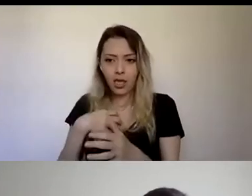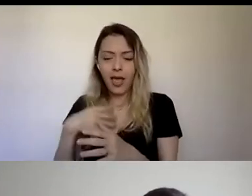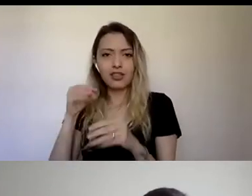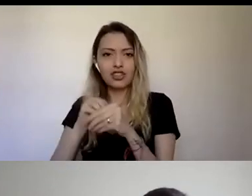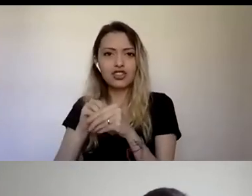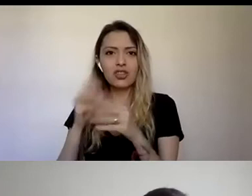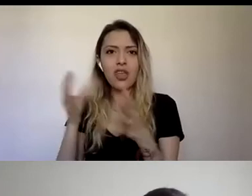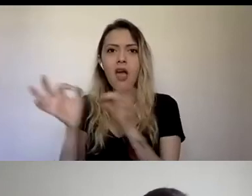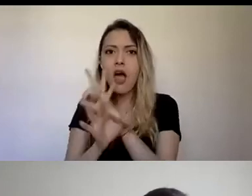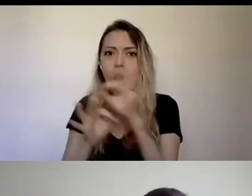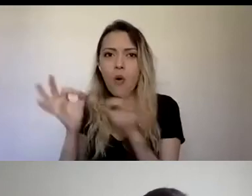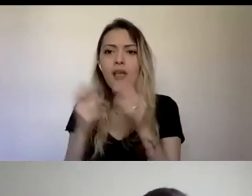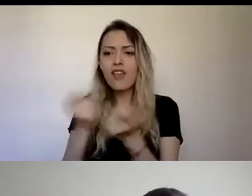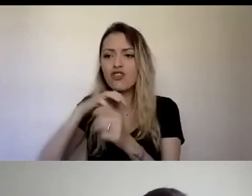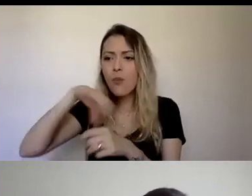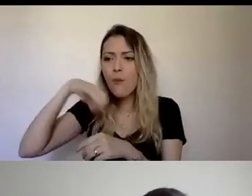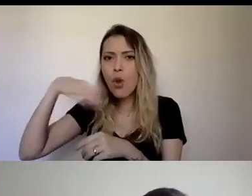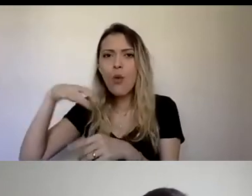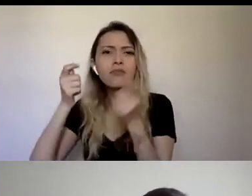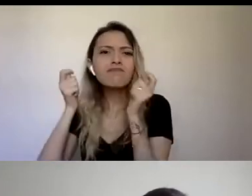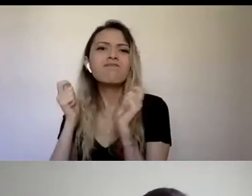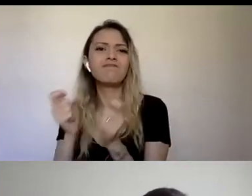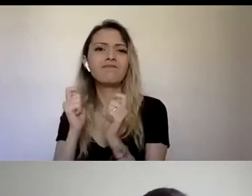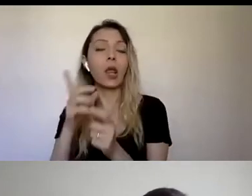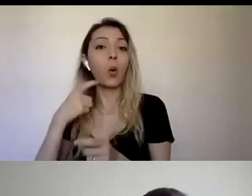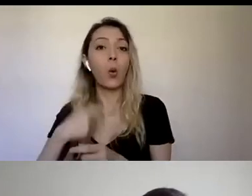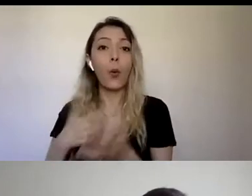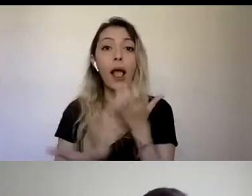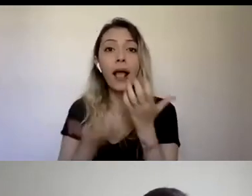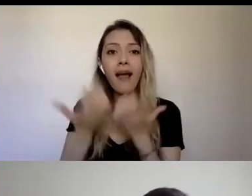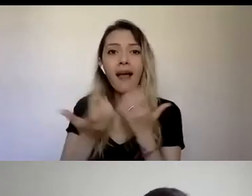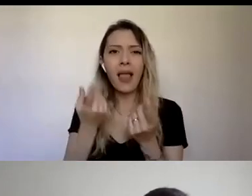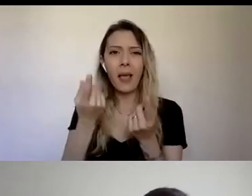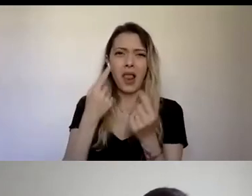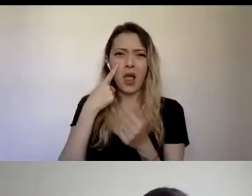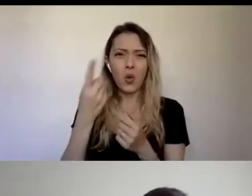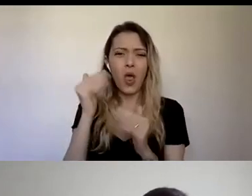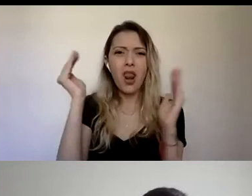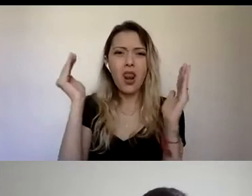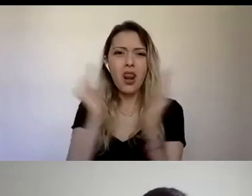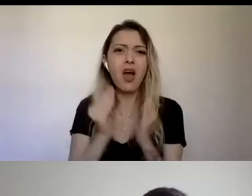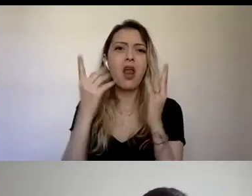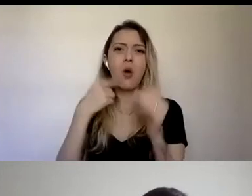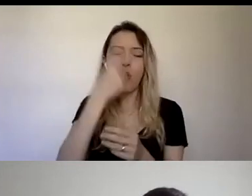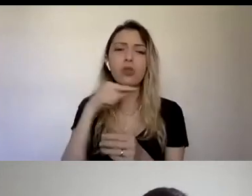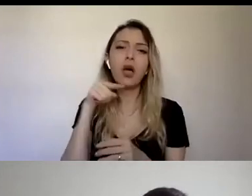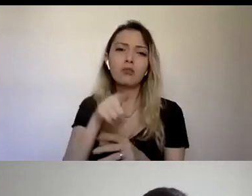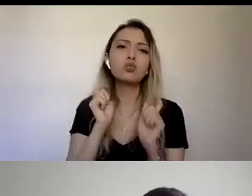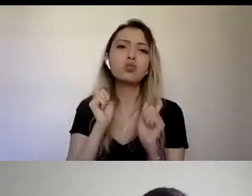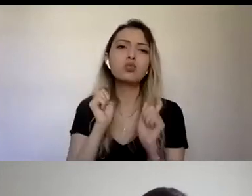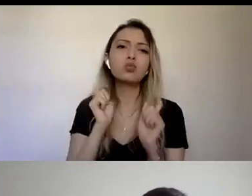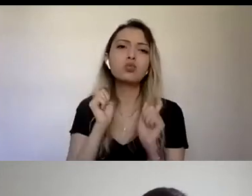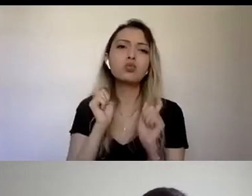koordinasyonu ve iş bölümü. Özellikle de kaynak ve imkanların daralması nedeniyle. İzleme ve